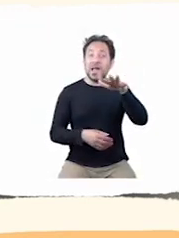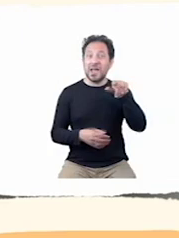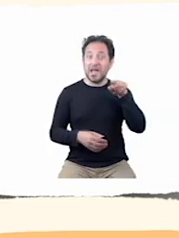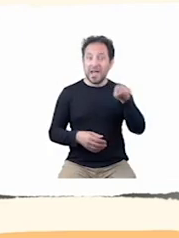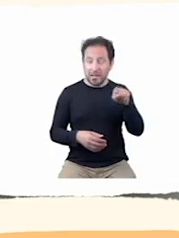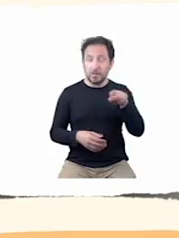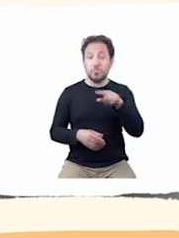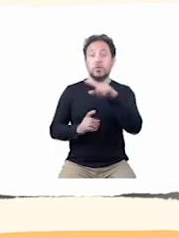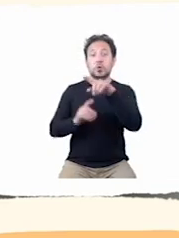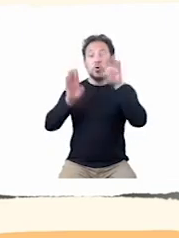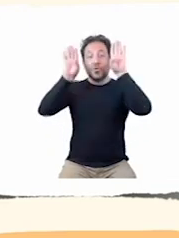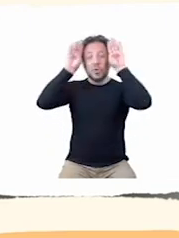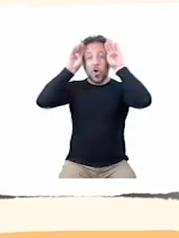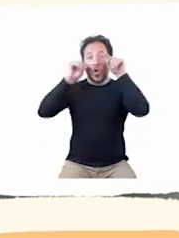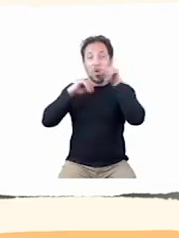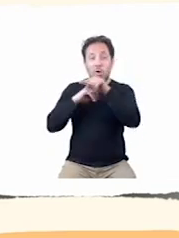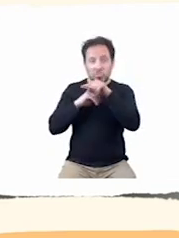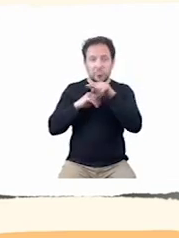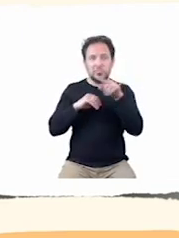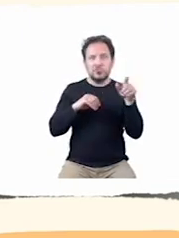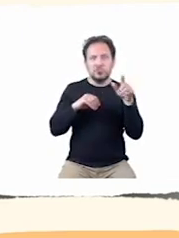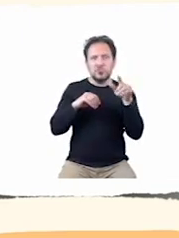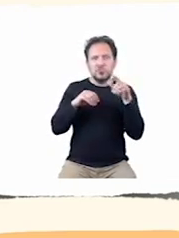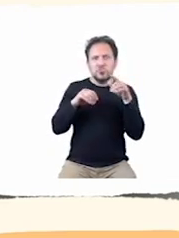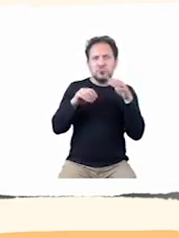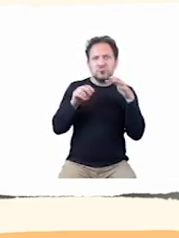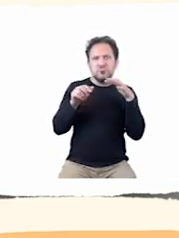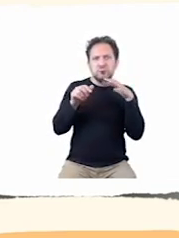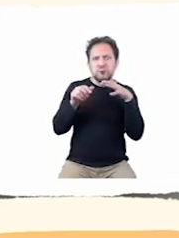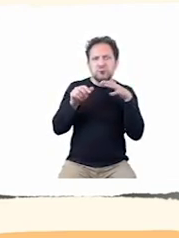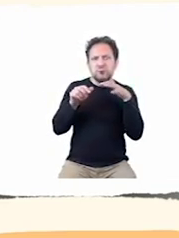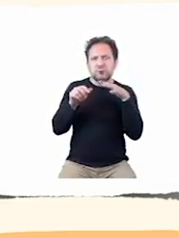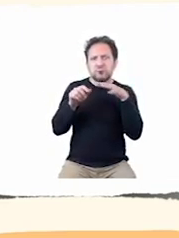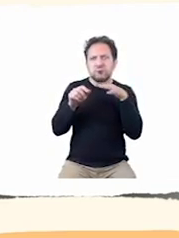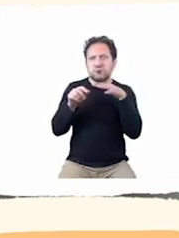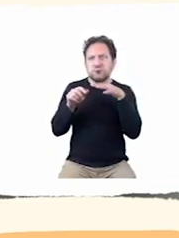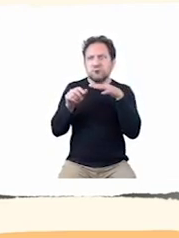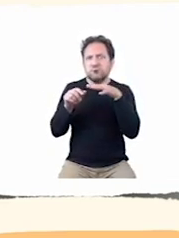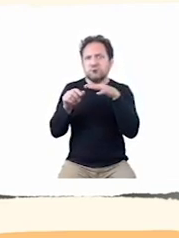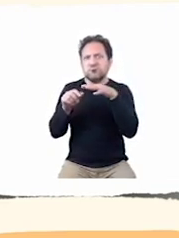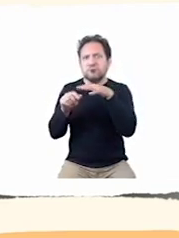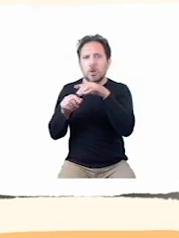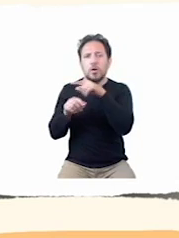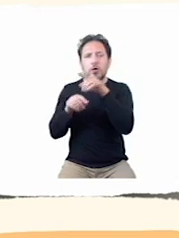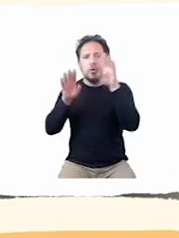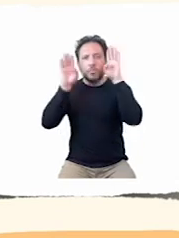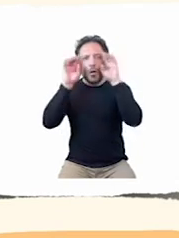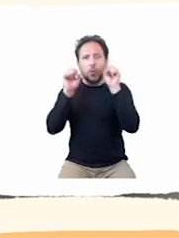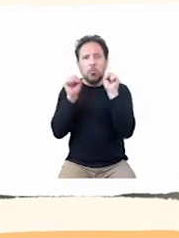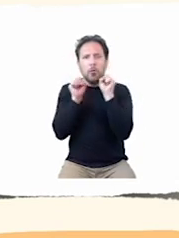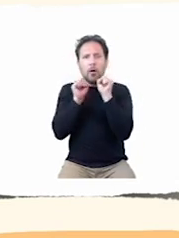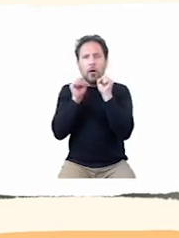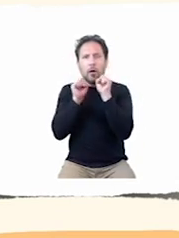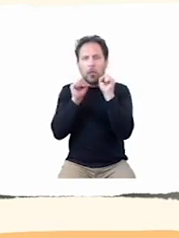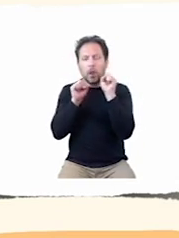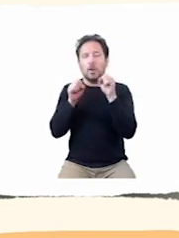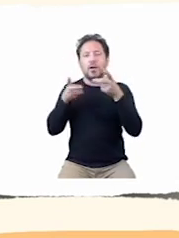I gatti correvano e Rocky se la svegnava dietro la poltrona,